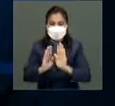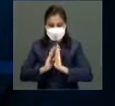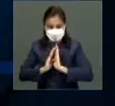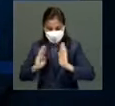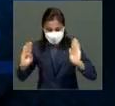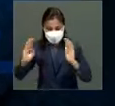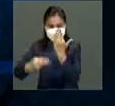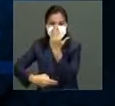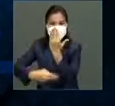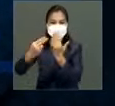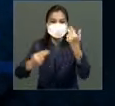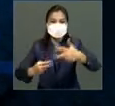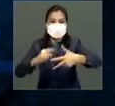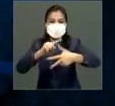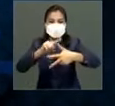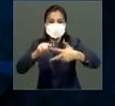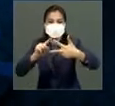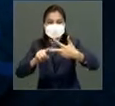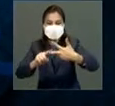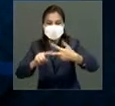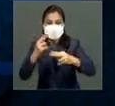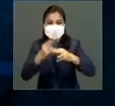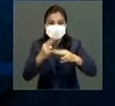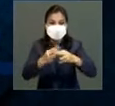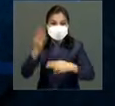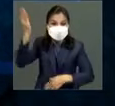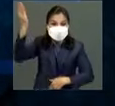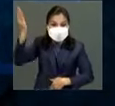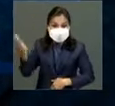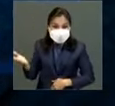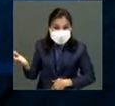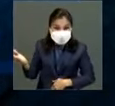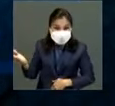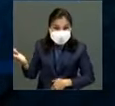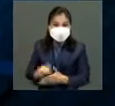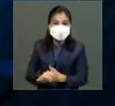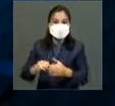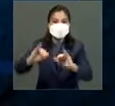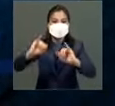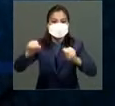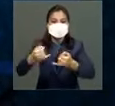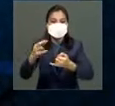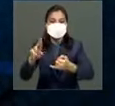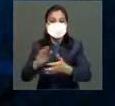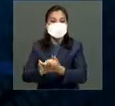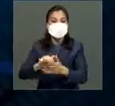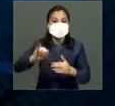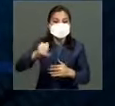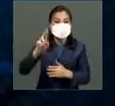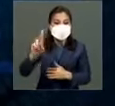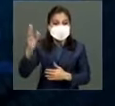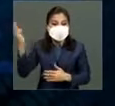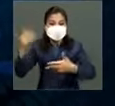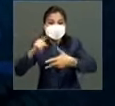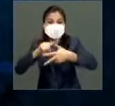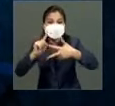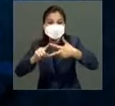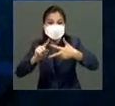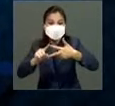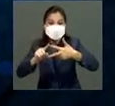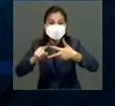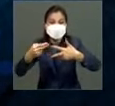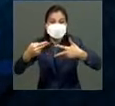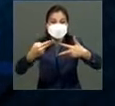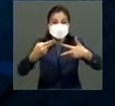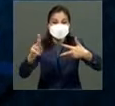ขออนุญาตเอ่ยนามโรงแรมธรรมรงอินจรัญสนิทวงศ์โรงแรมมายโฮเทลห้วยขวางและโร